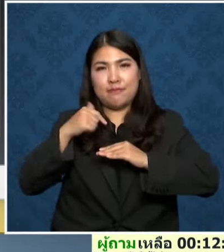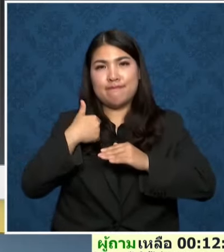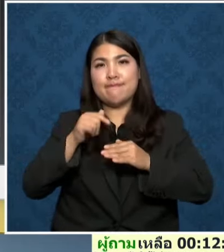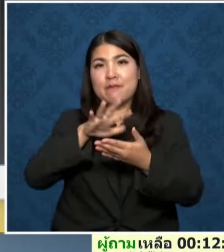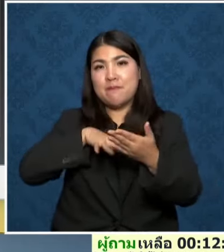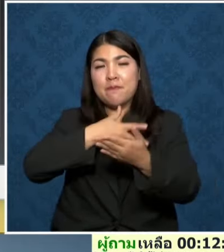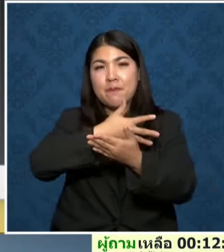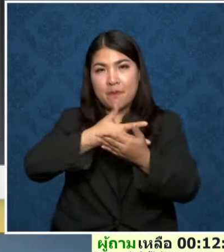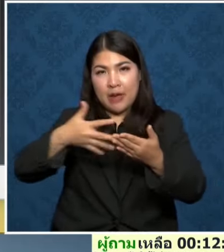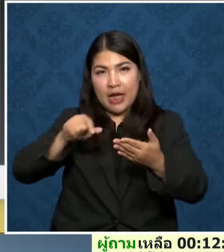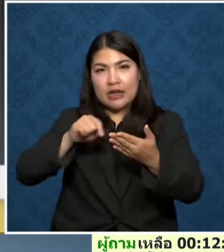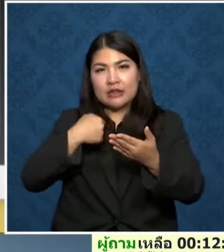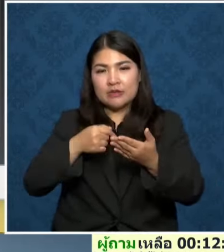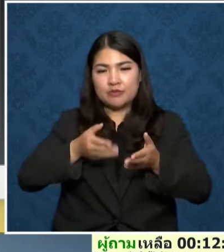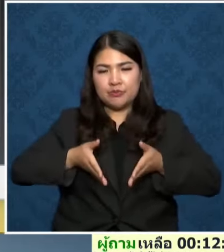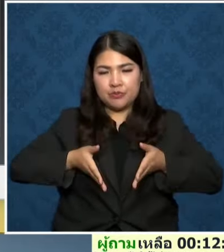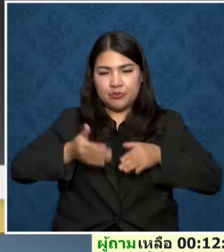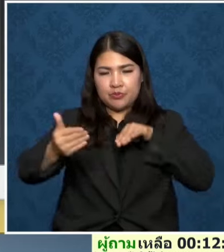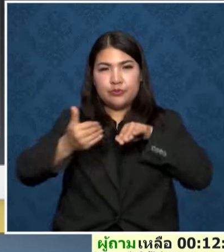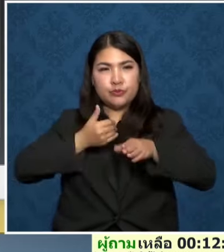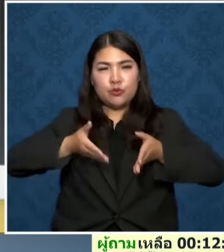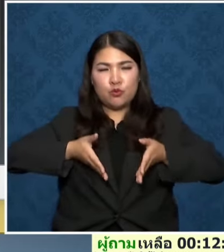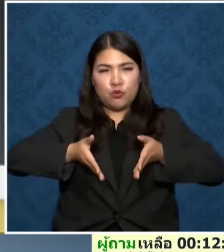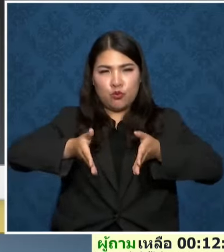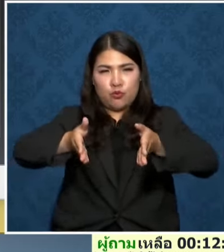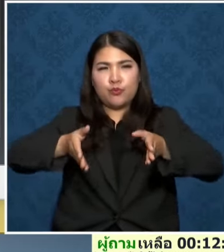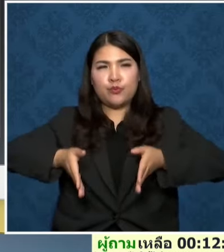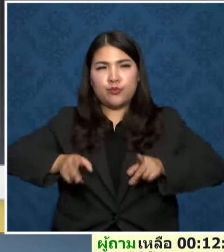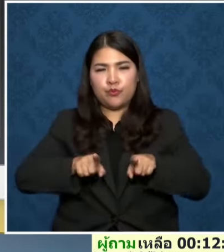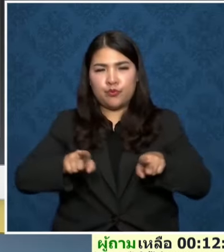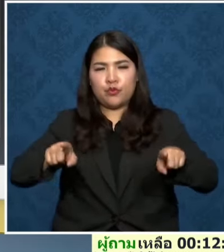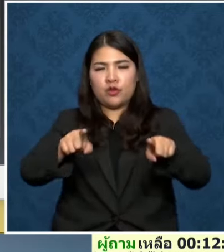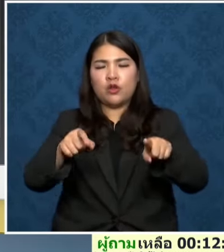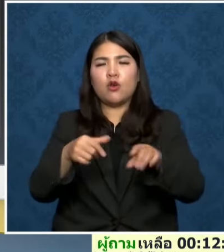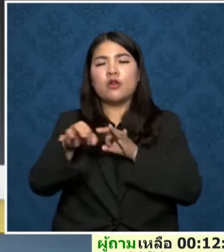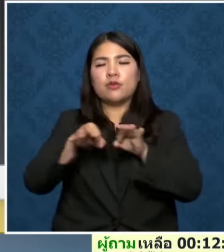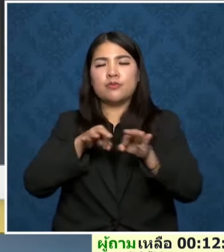เส้ทางคู่ขนาดในระยะแรกฉนขออิบายเป็ 3 ช่วงดังนี้นะคะ